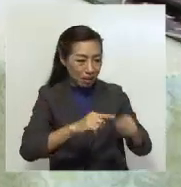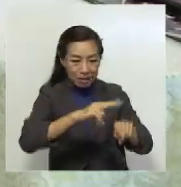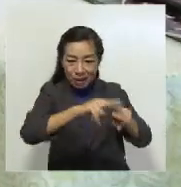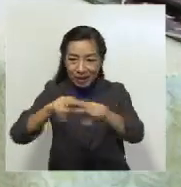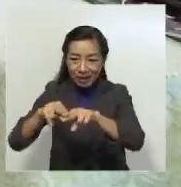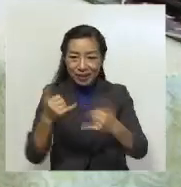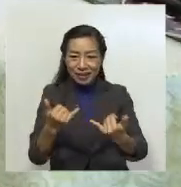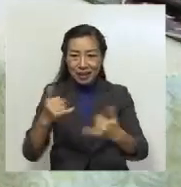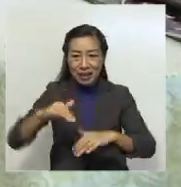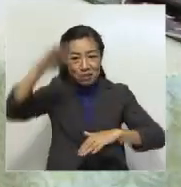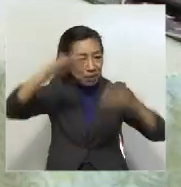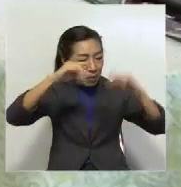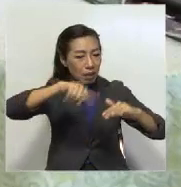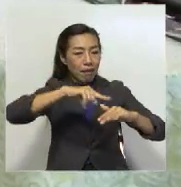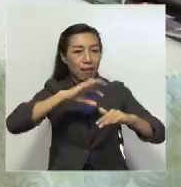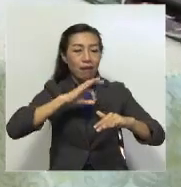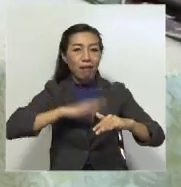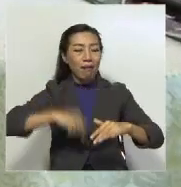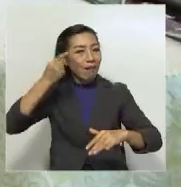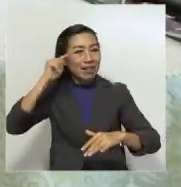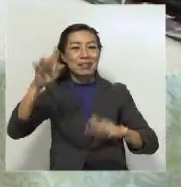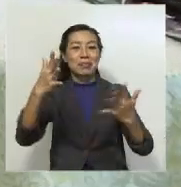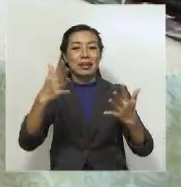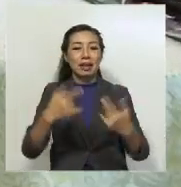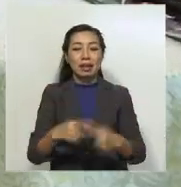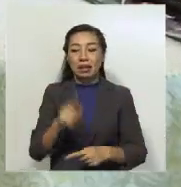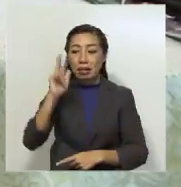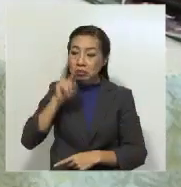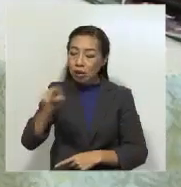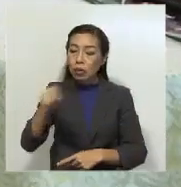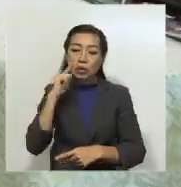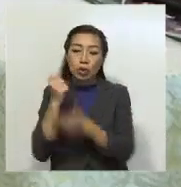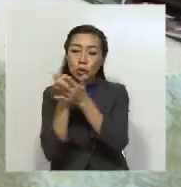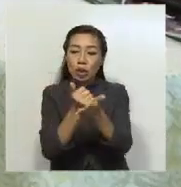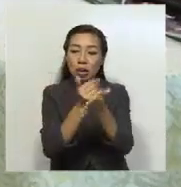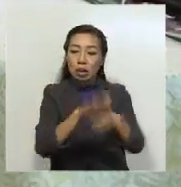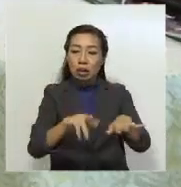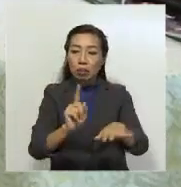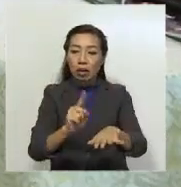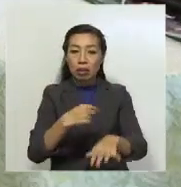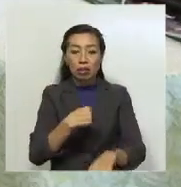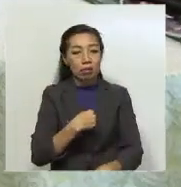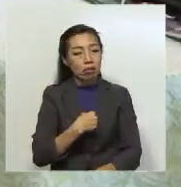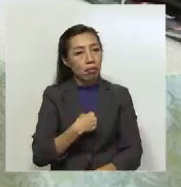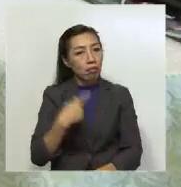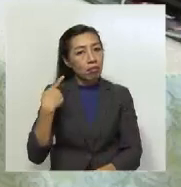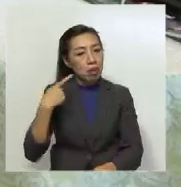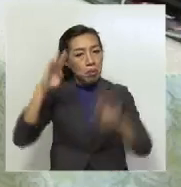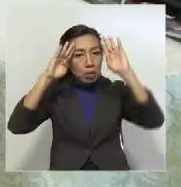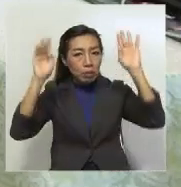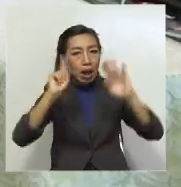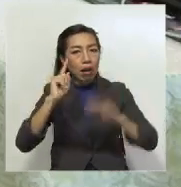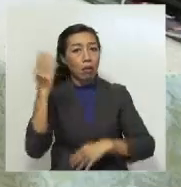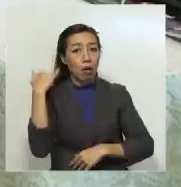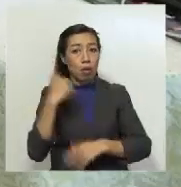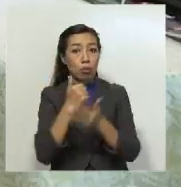พื่อนๆแล้วก็พี่ๆก็หลายๆคนครับ การช่วยเหลือน้องๆนะคะ เราได้อะไรบ้างเราได้หลายสิ่งผมว่าเราได้หลายสิ่